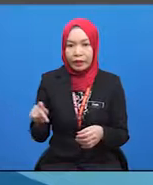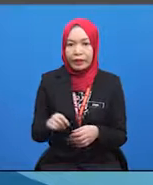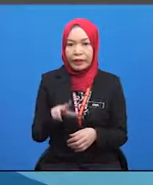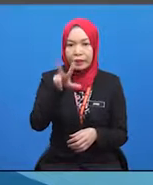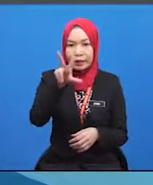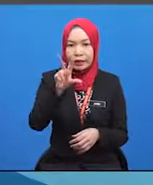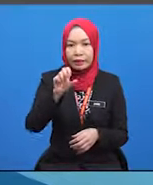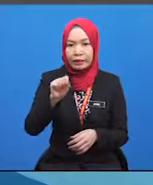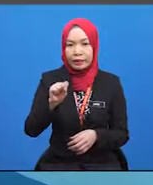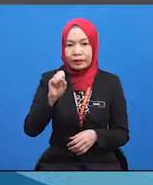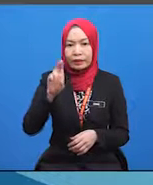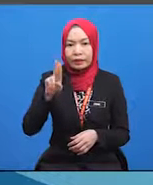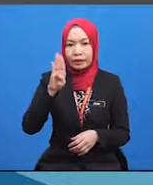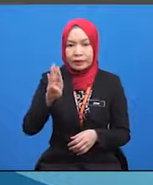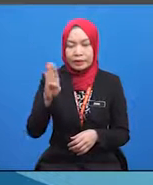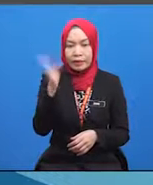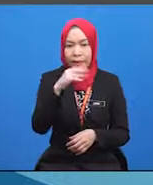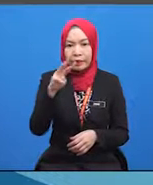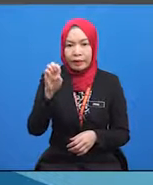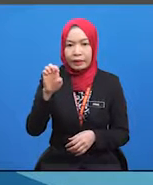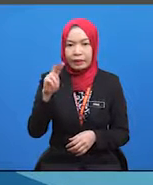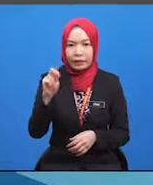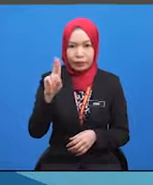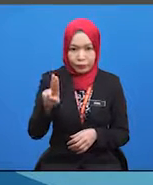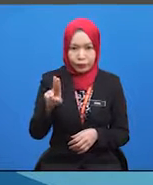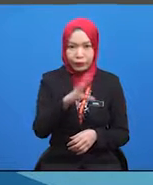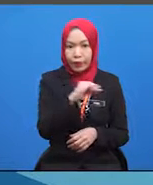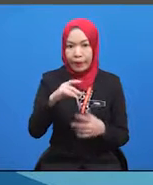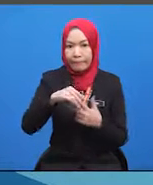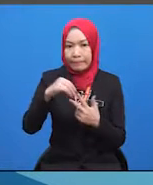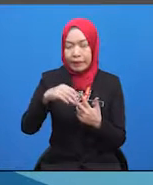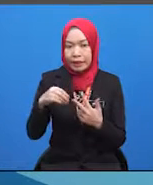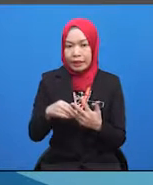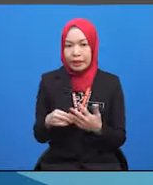Pilih dan klik ikon Magnetic Lasso Tool.